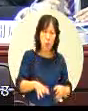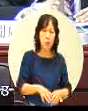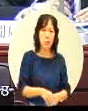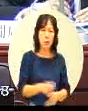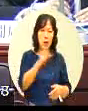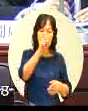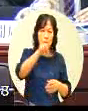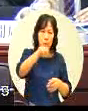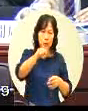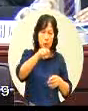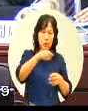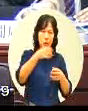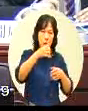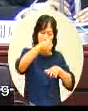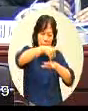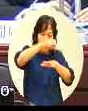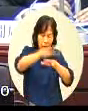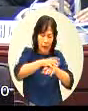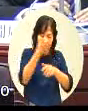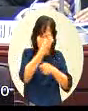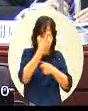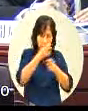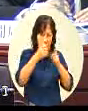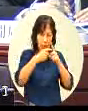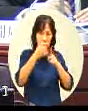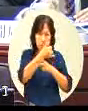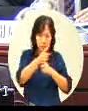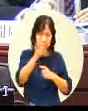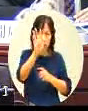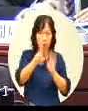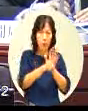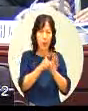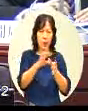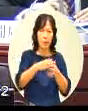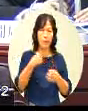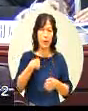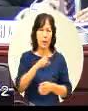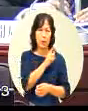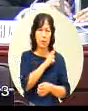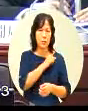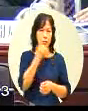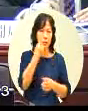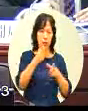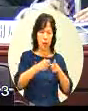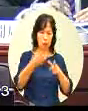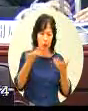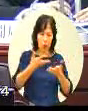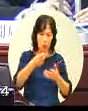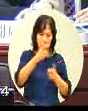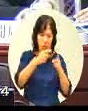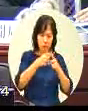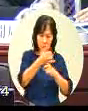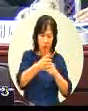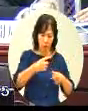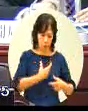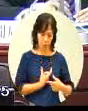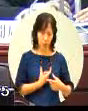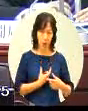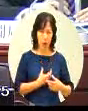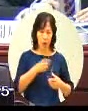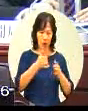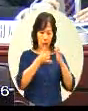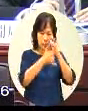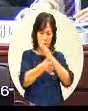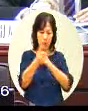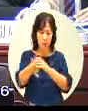个登革热查查员，他们有拿他们的公务人员这样的一个 pass 可以进到每